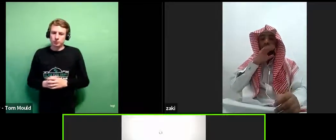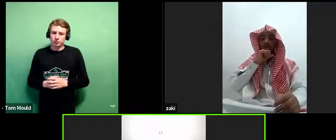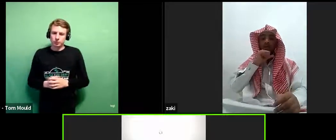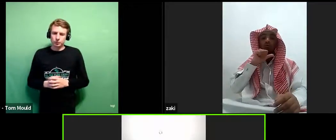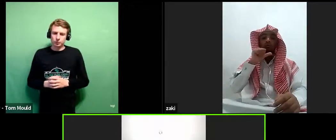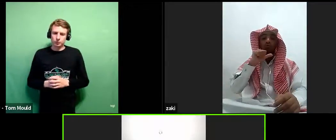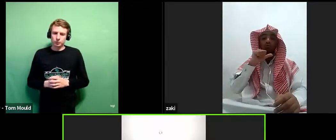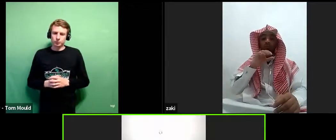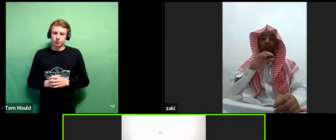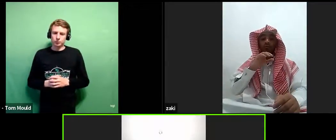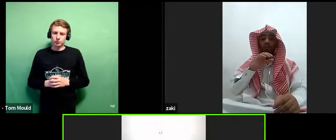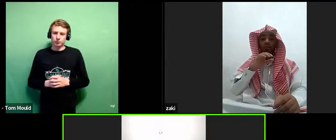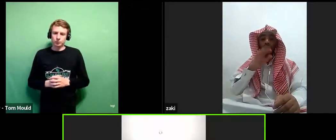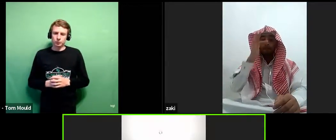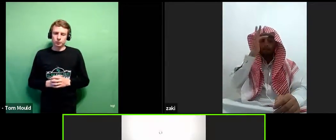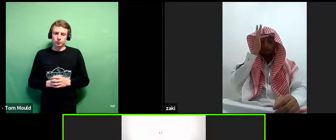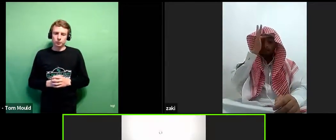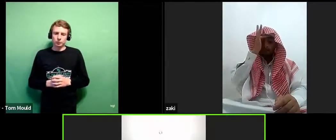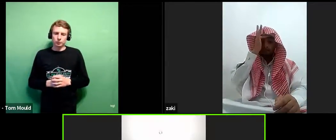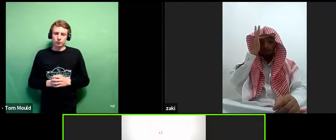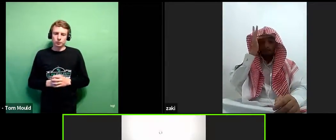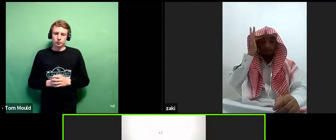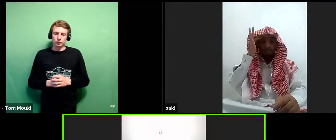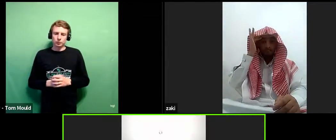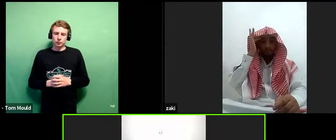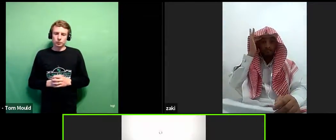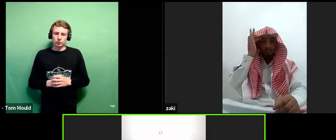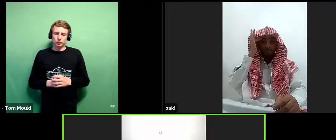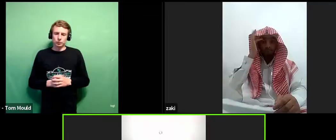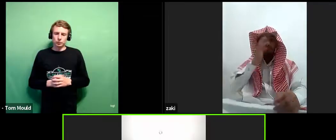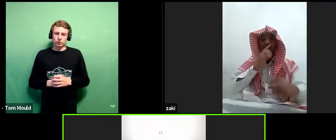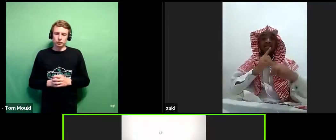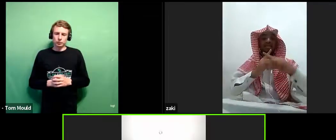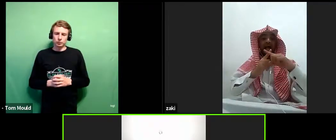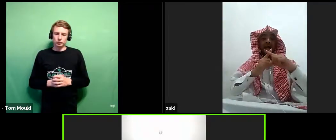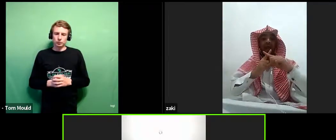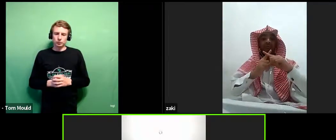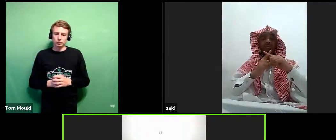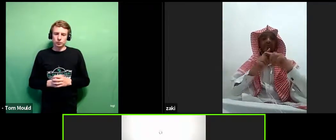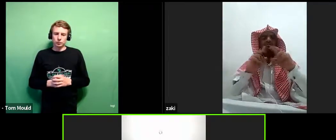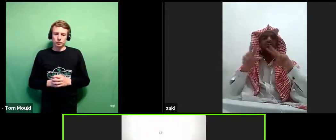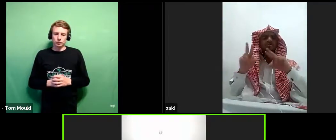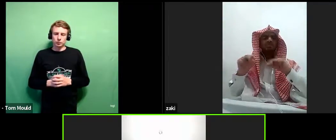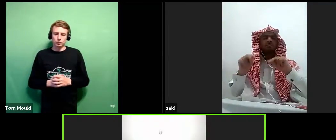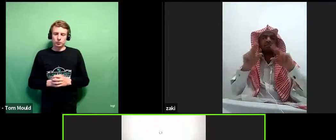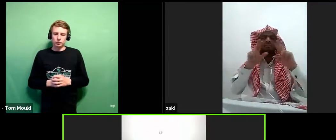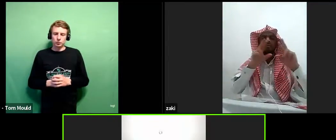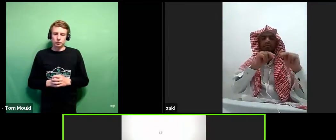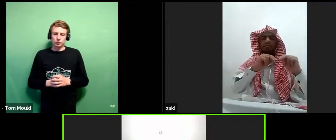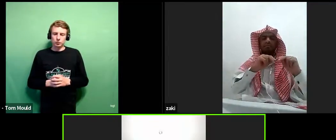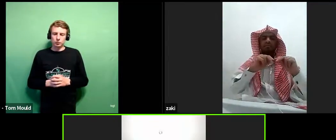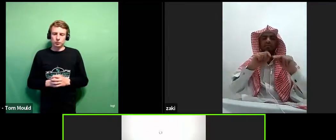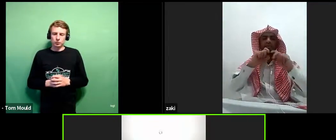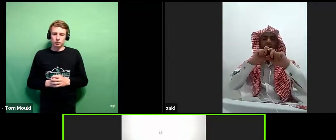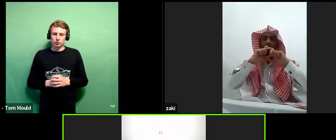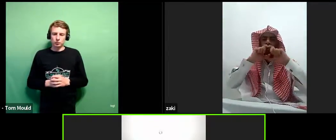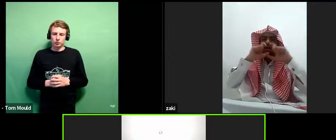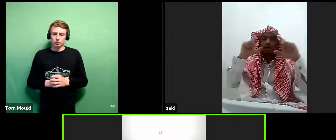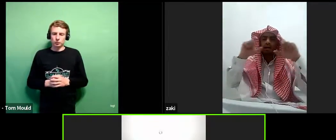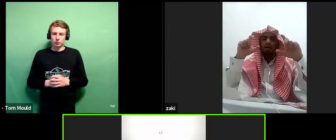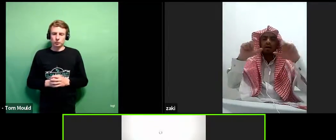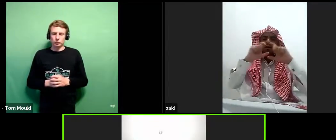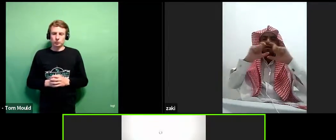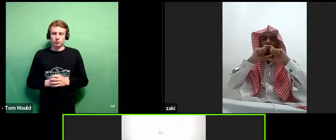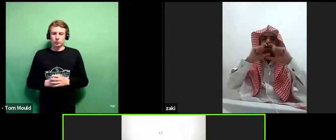ومثل الذين كفروا كمثل الذي ينعق بما لا يسمع